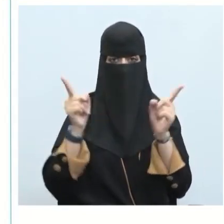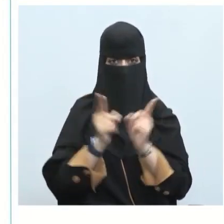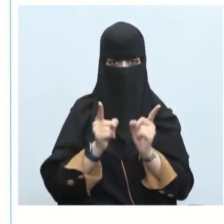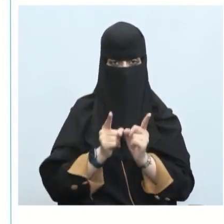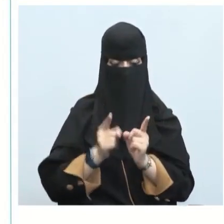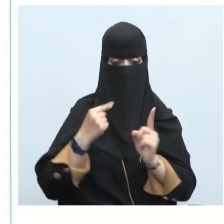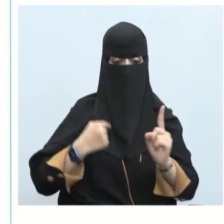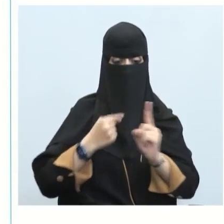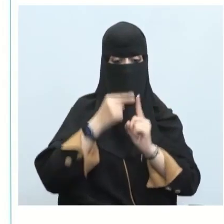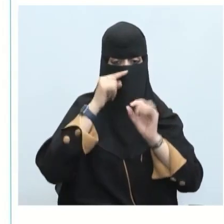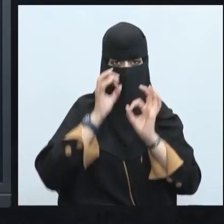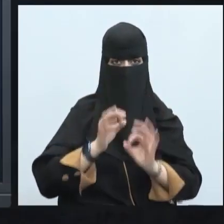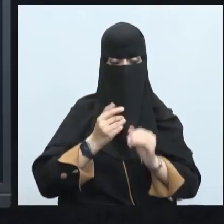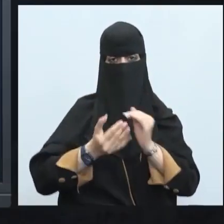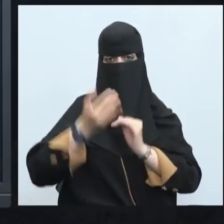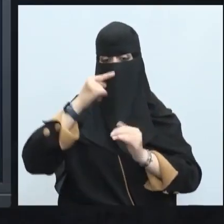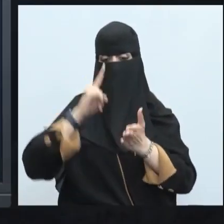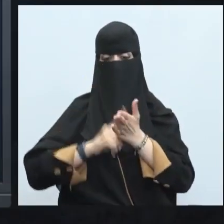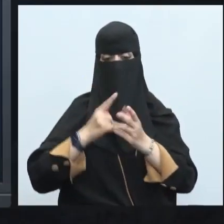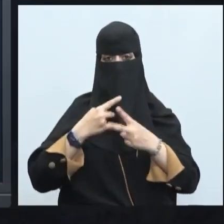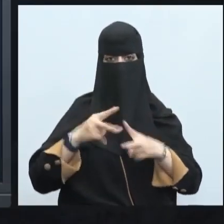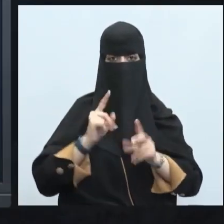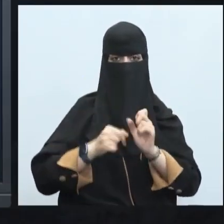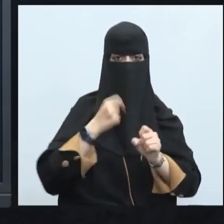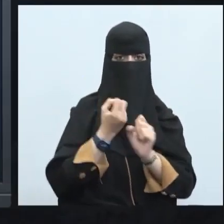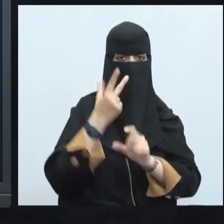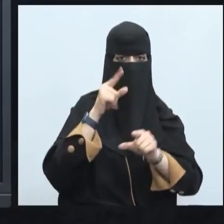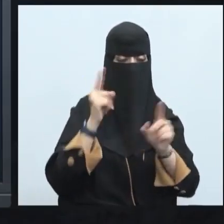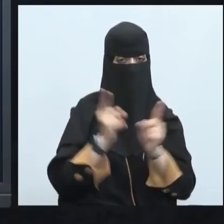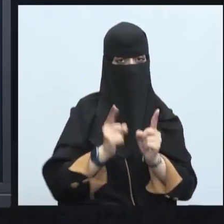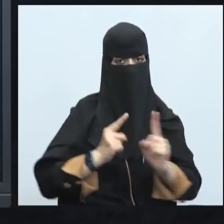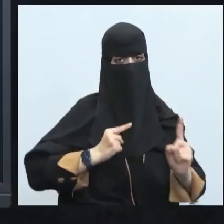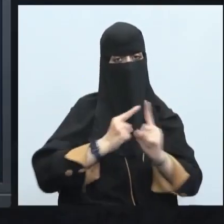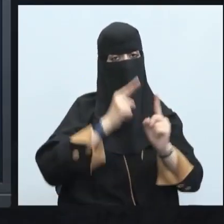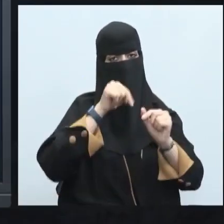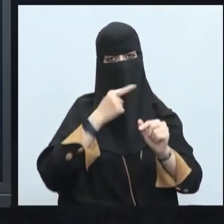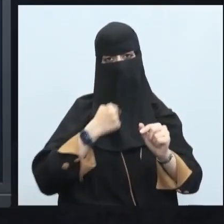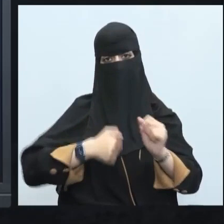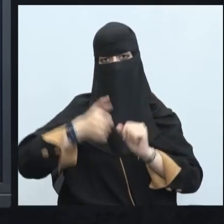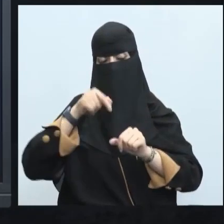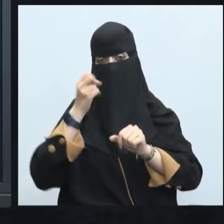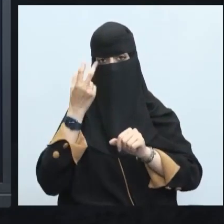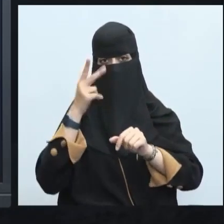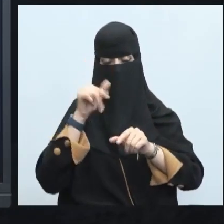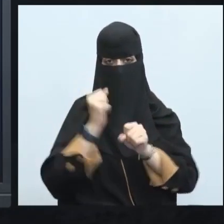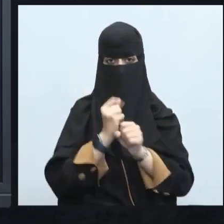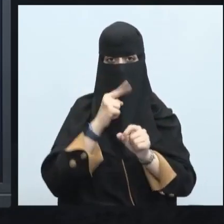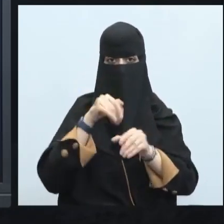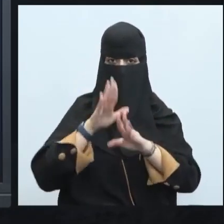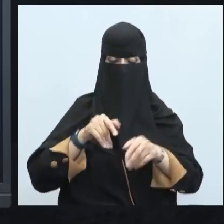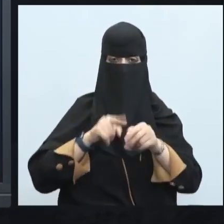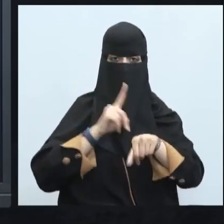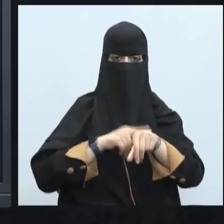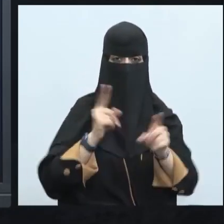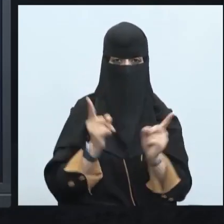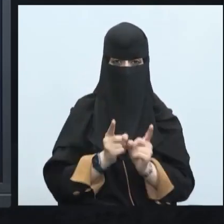الاهداف لابد قبل البدء في المشروع لابد من تحديد الهدف من المشروع خلال فتره